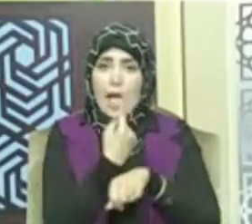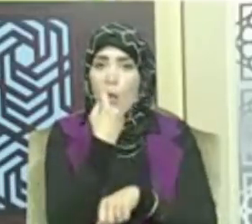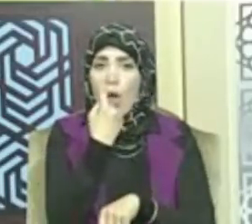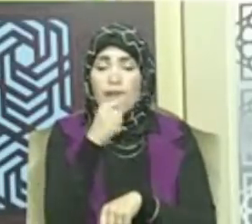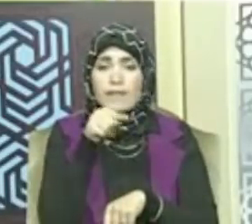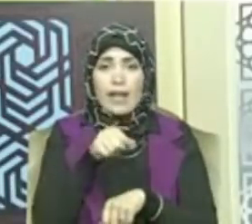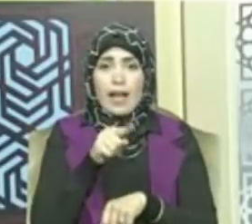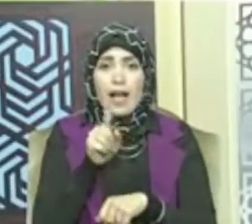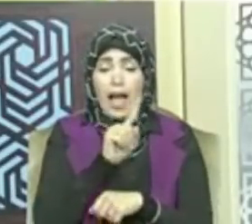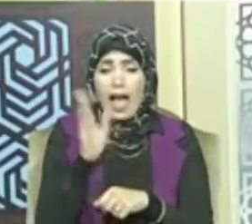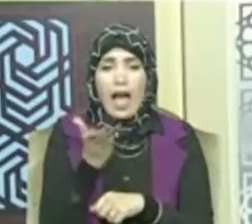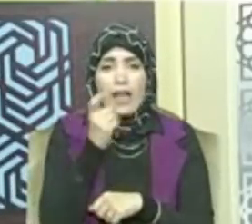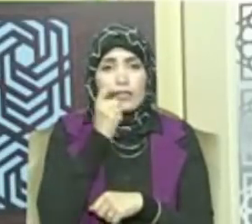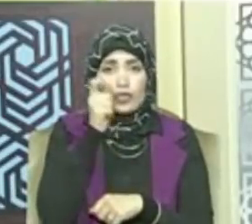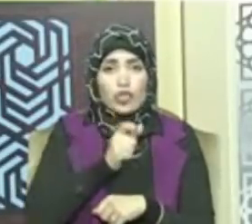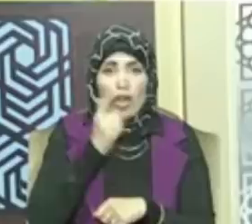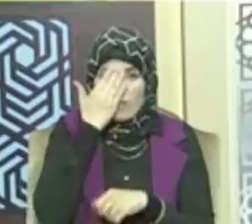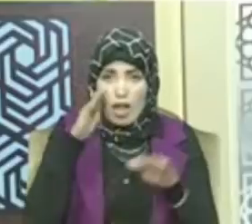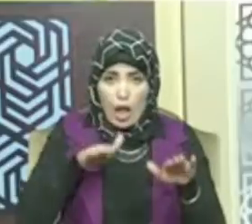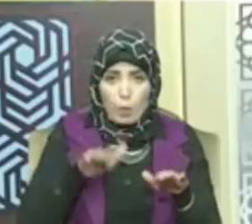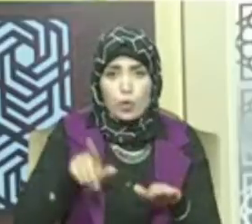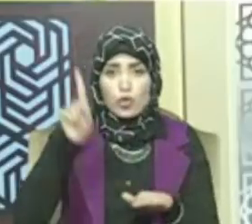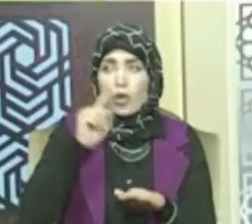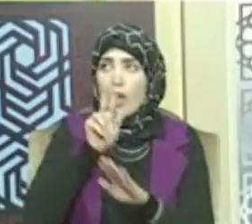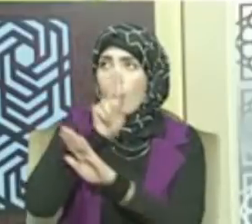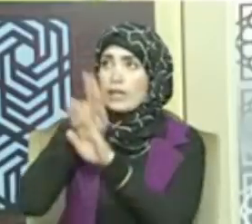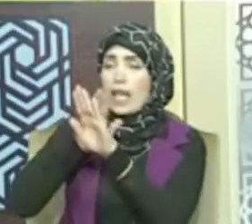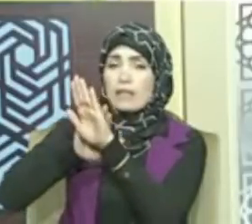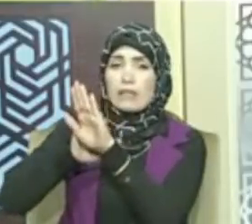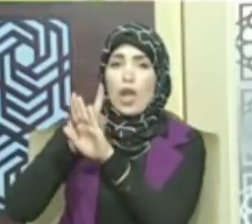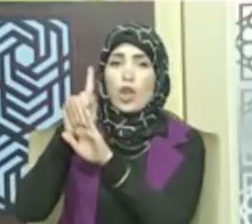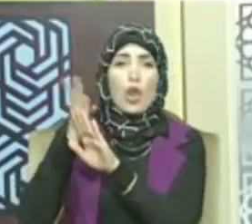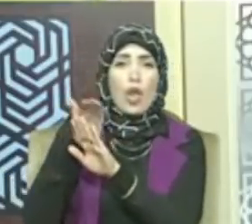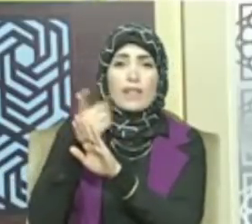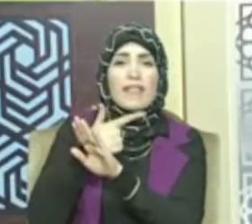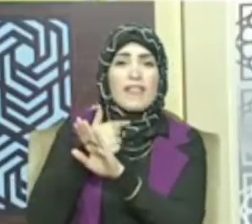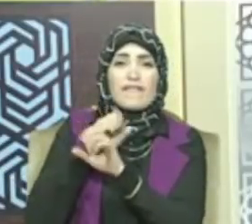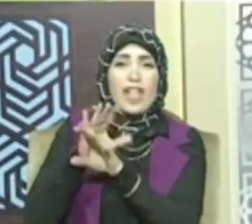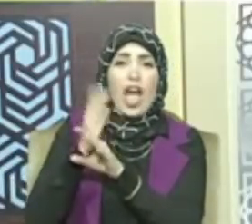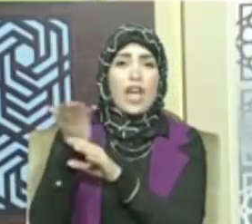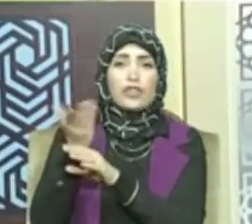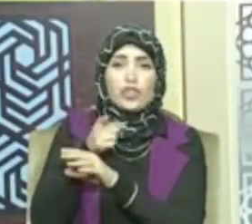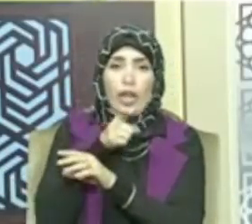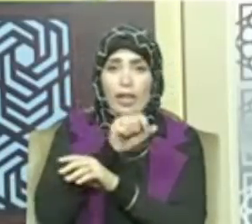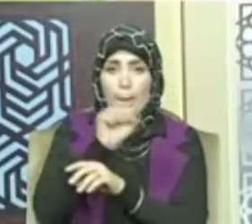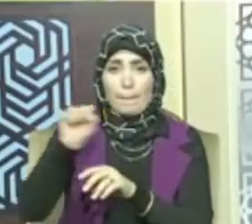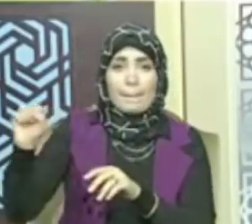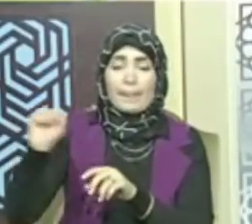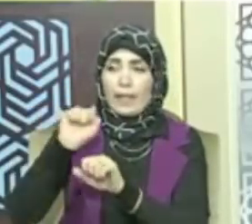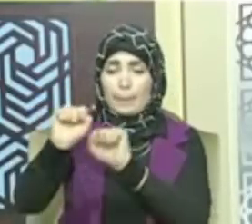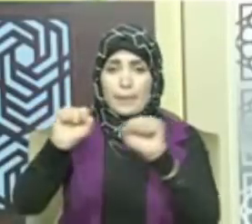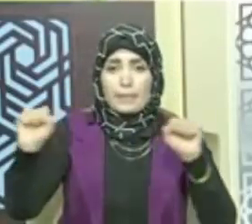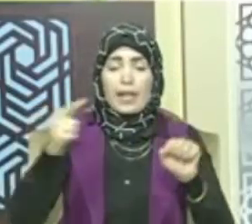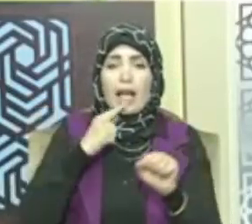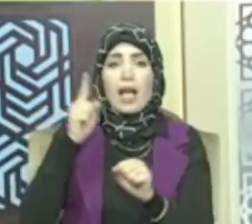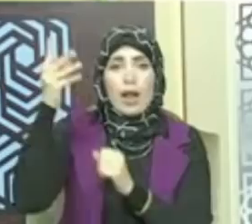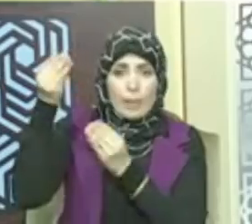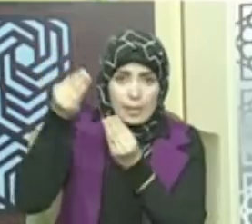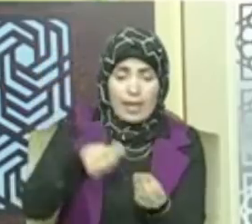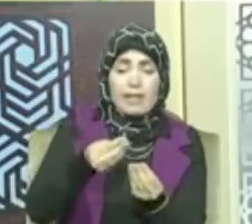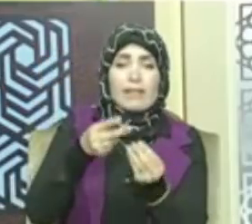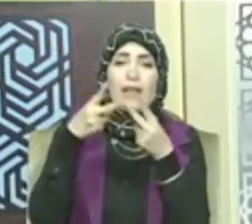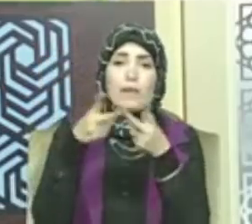لا يوافقها عبد يسأل الله تعالى شيئا إلا